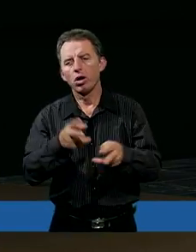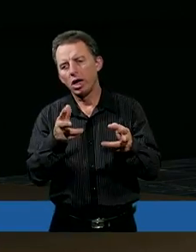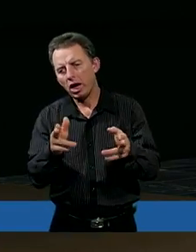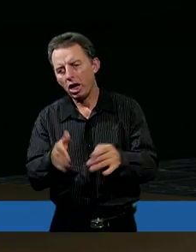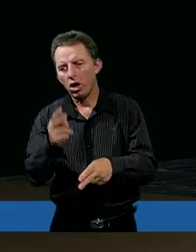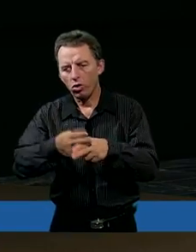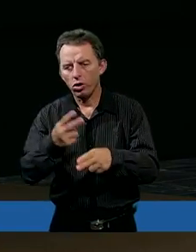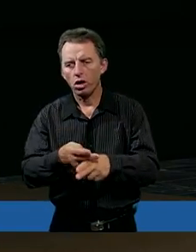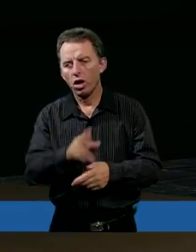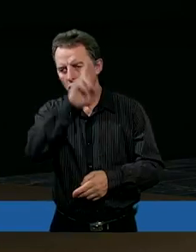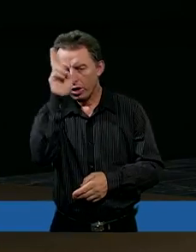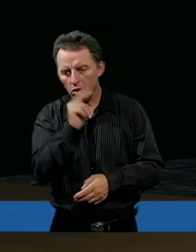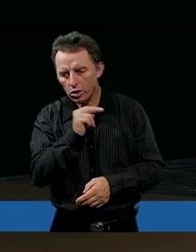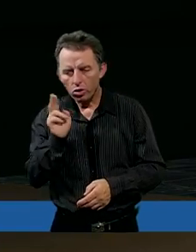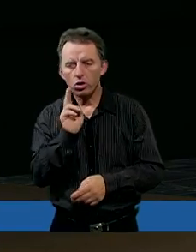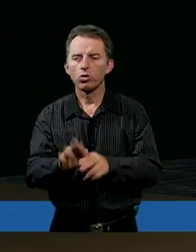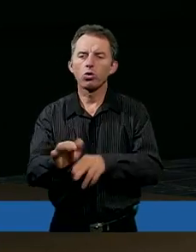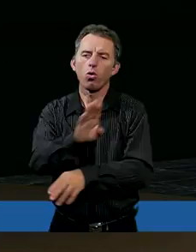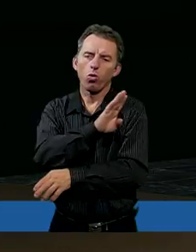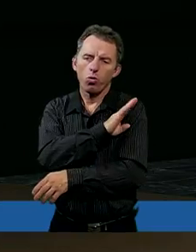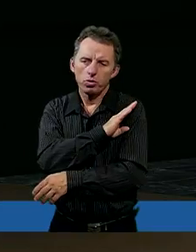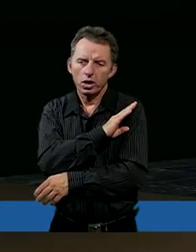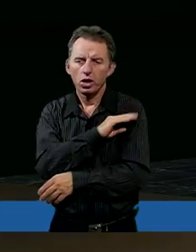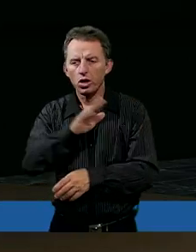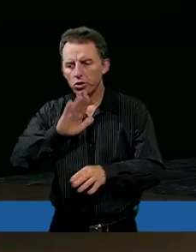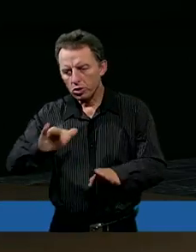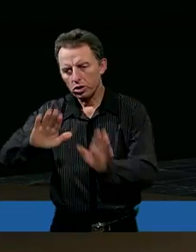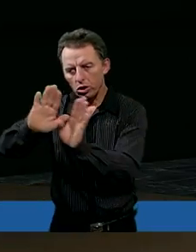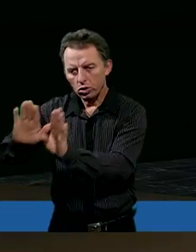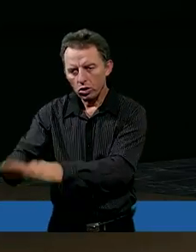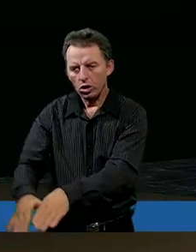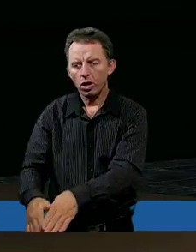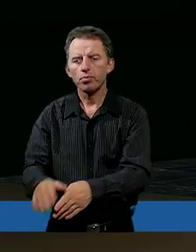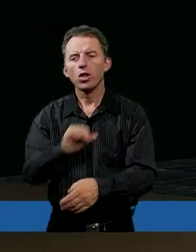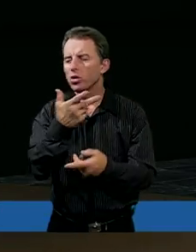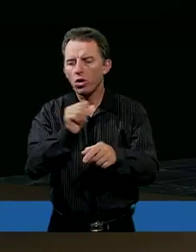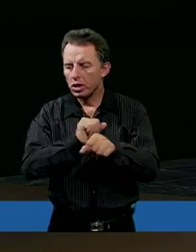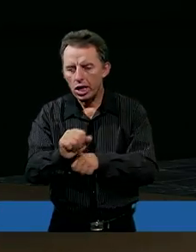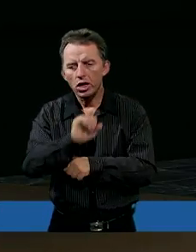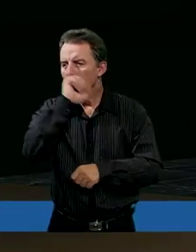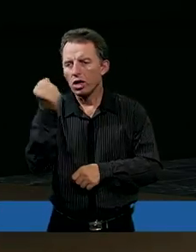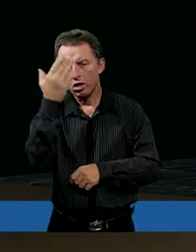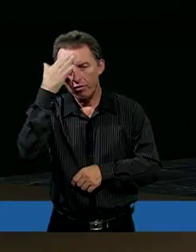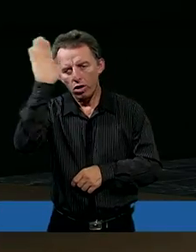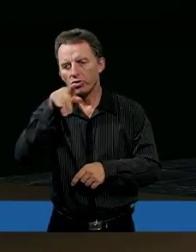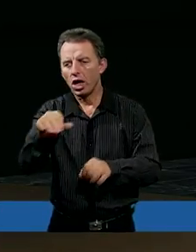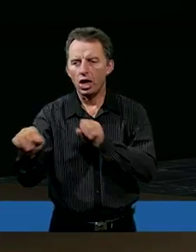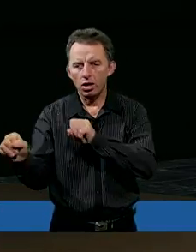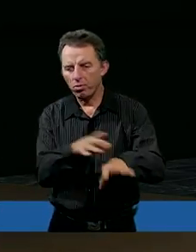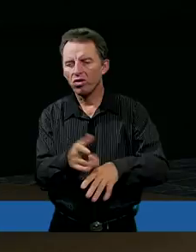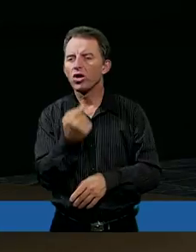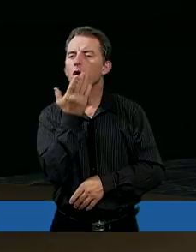chorują, rodziców, którzy umierają, a dzieci zostawiają, to nie jest nigdy wola Boża. Nie wolno w ten sposób